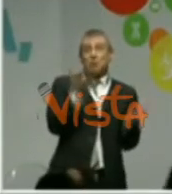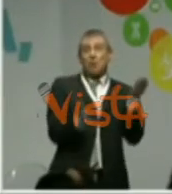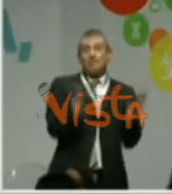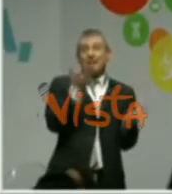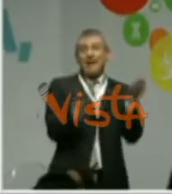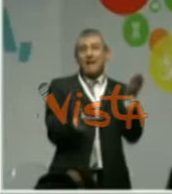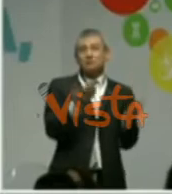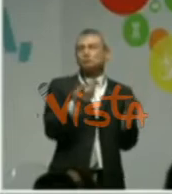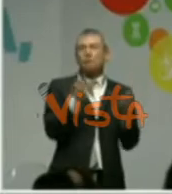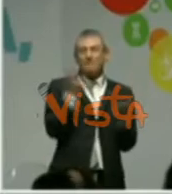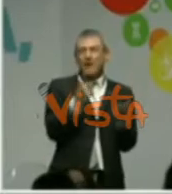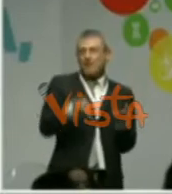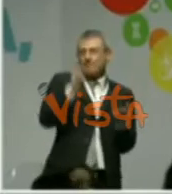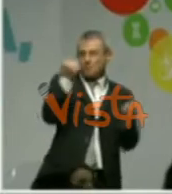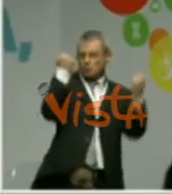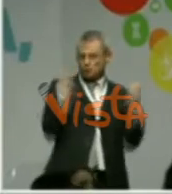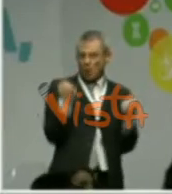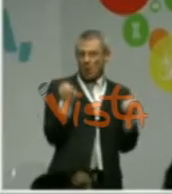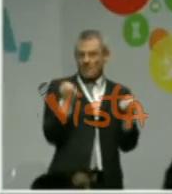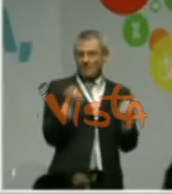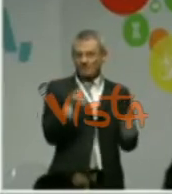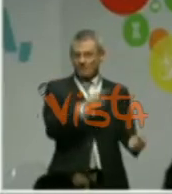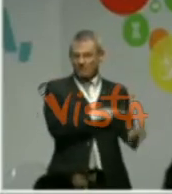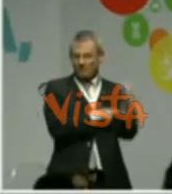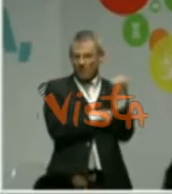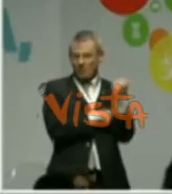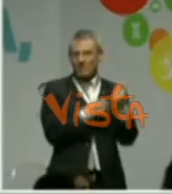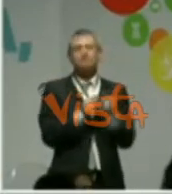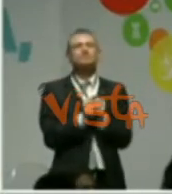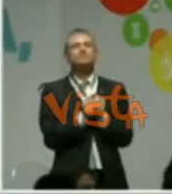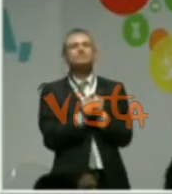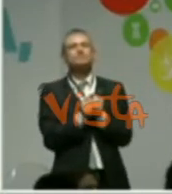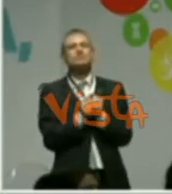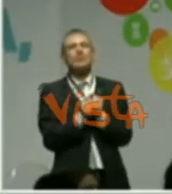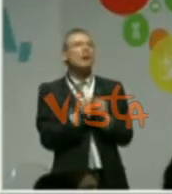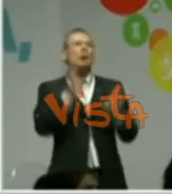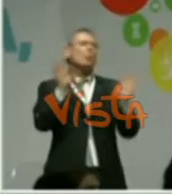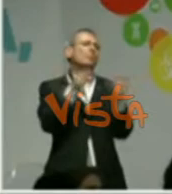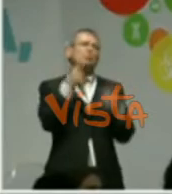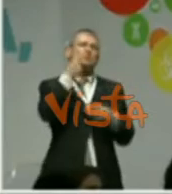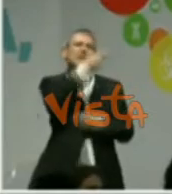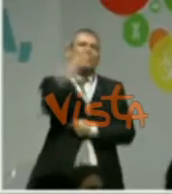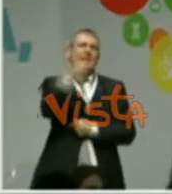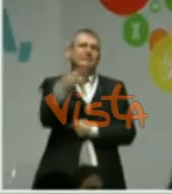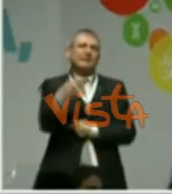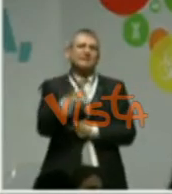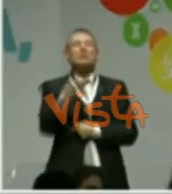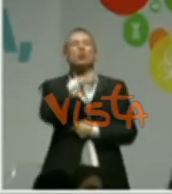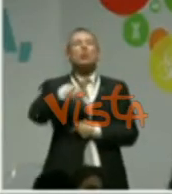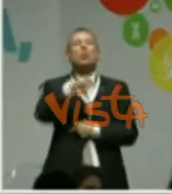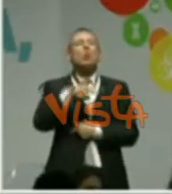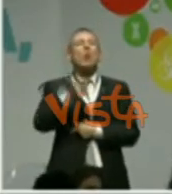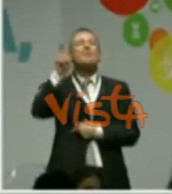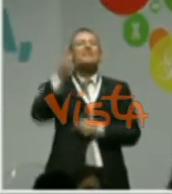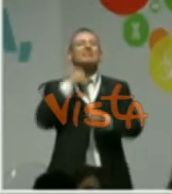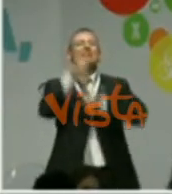bilanci più solidi più solidi poi non ce lo nel solito racconto negativo su di noi Noi siamo da vent'anni in